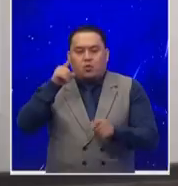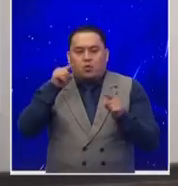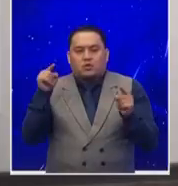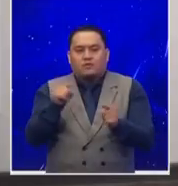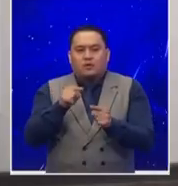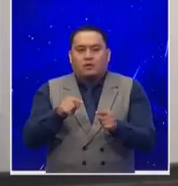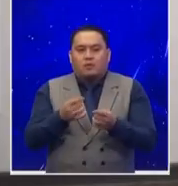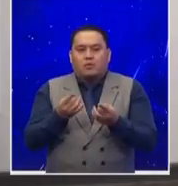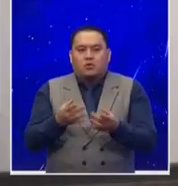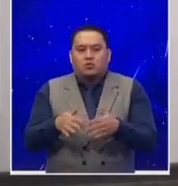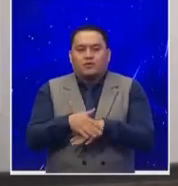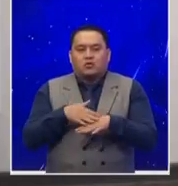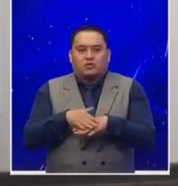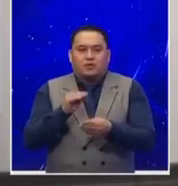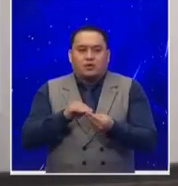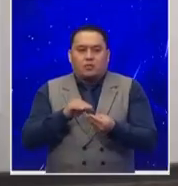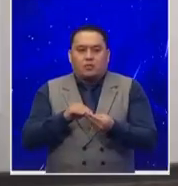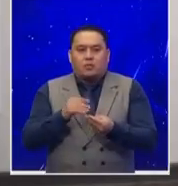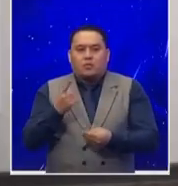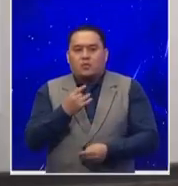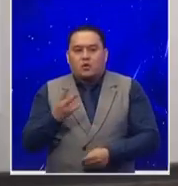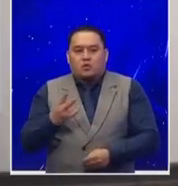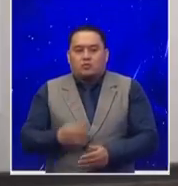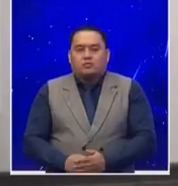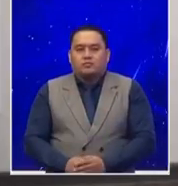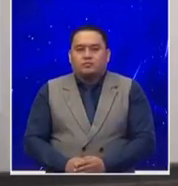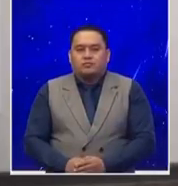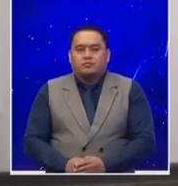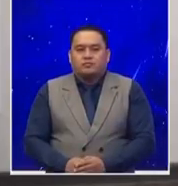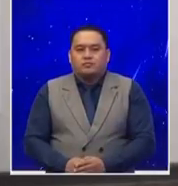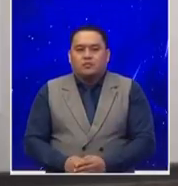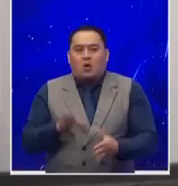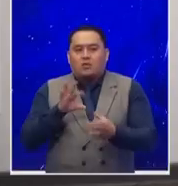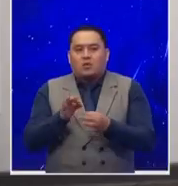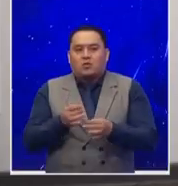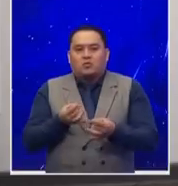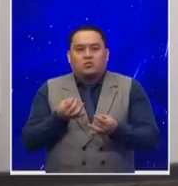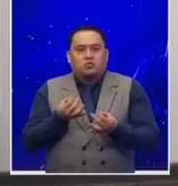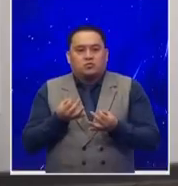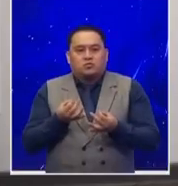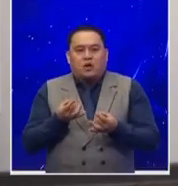Такой же человек, как и прежде. 1 миллиона достиг, и все. Это было нелегко вообще-то.